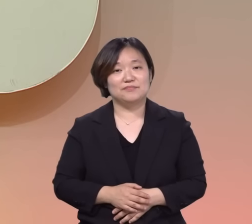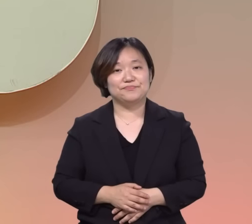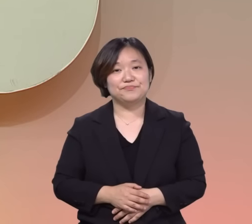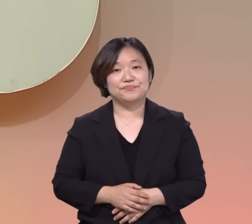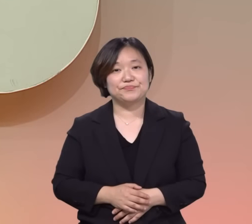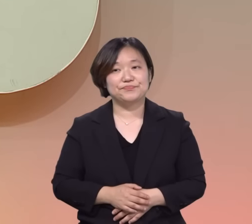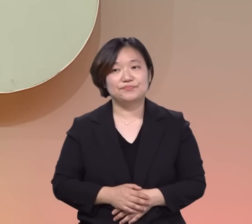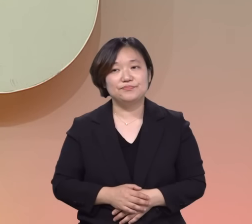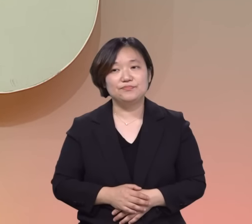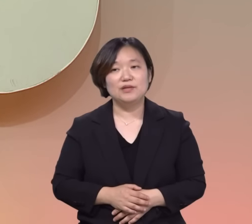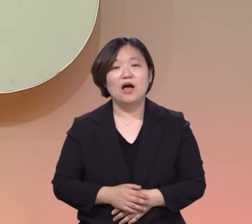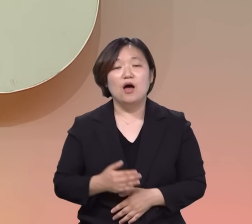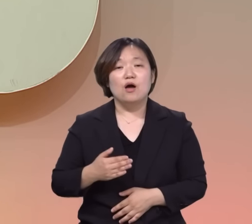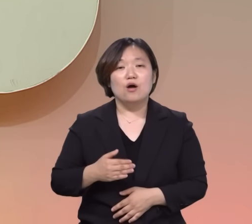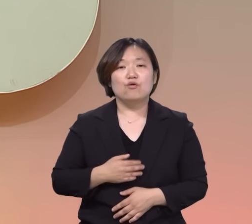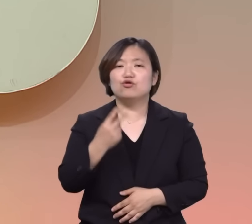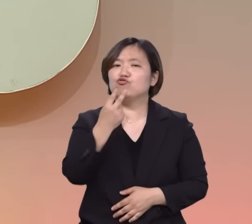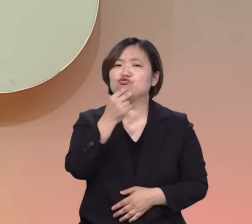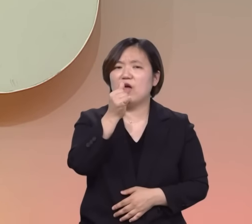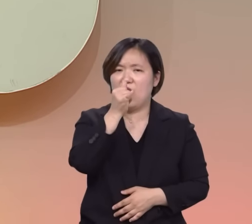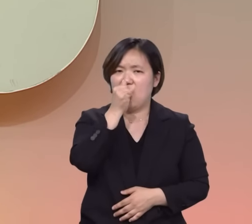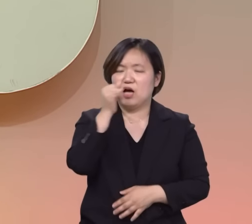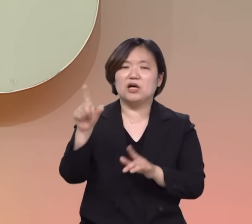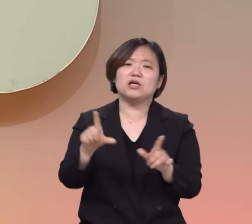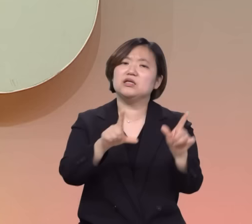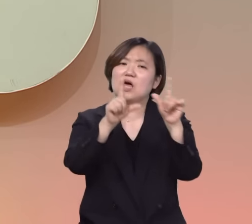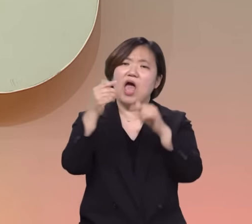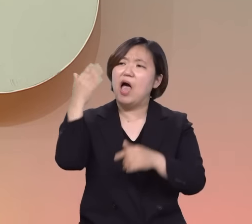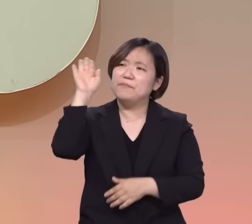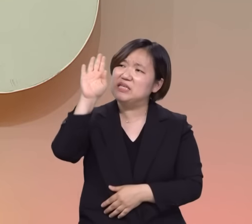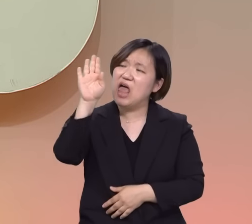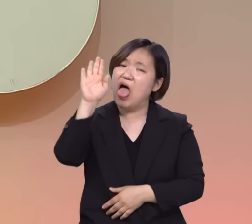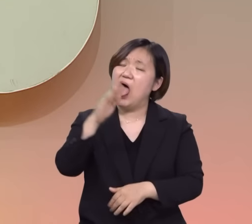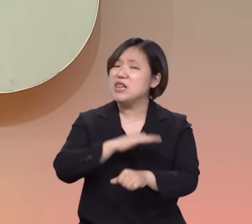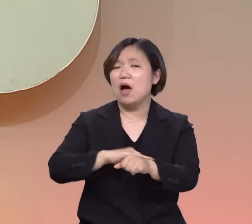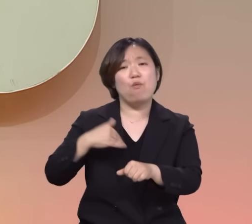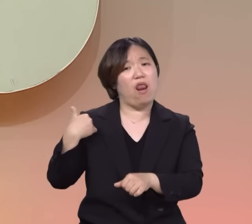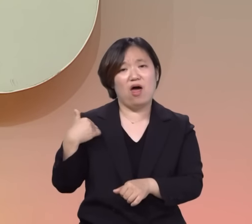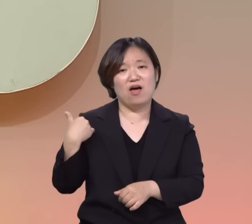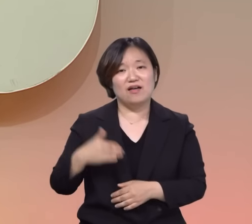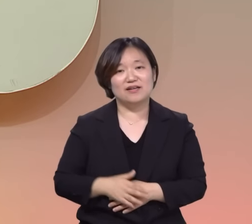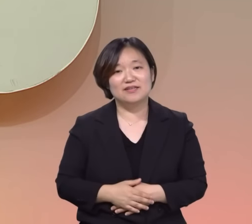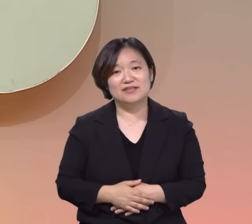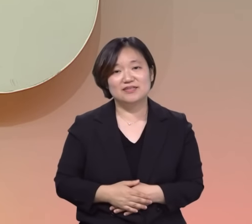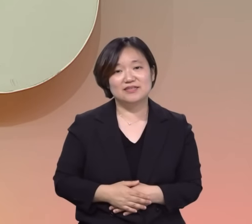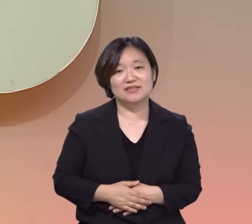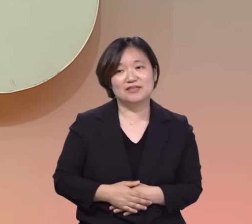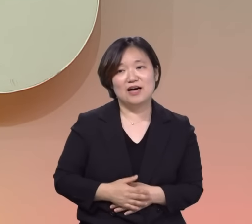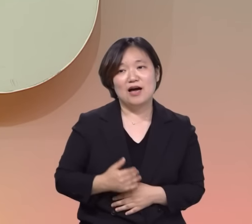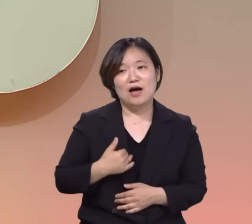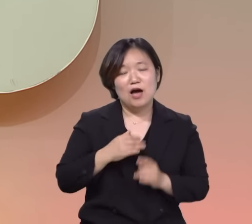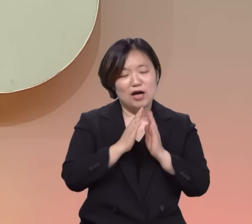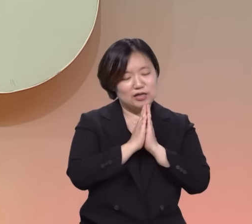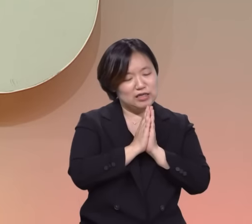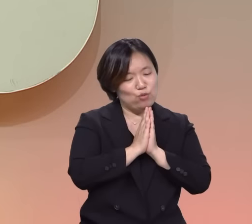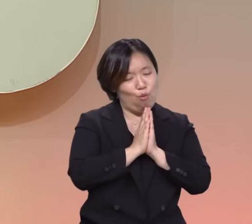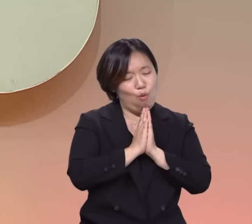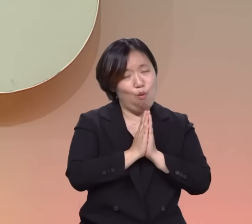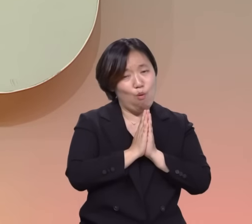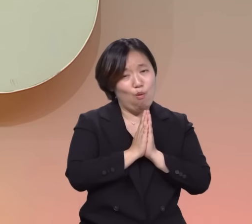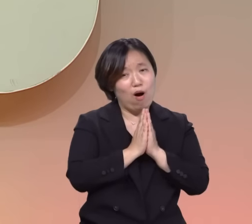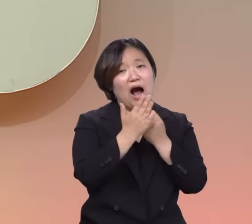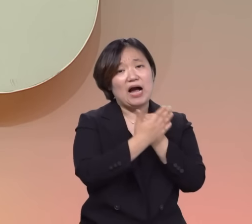중생의이 인생이라는 것은 한 취업도 알 수가 없습니다 어떤 분은 정말 이렇게 생생하게 기도 체험을 하신 분이 있는가